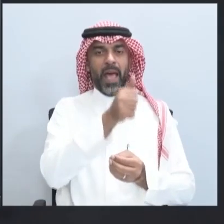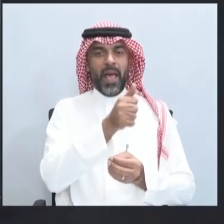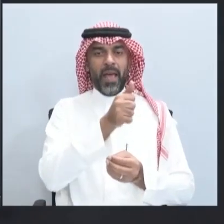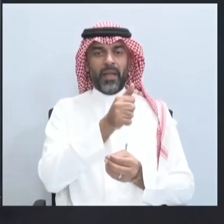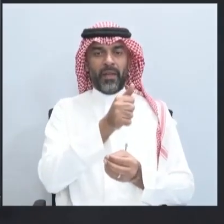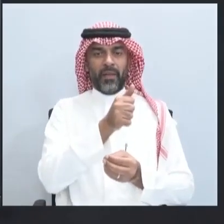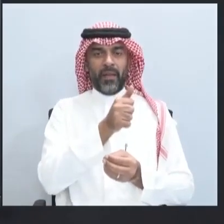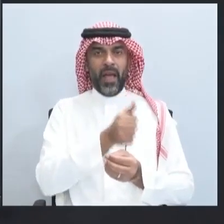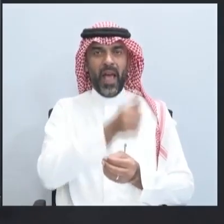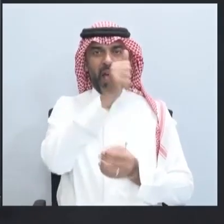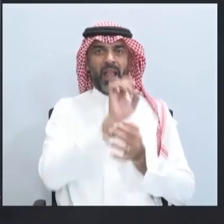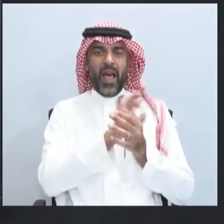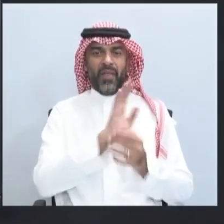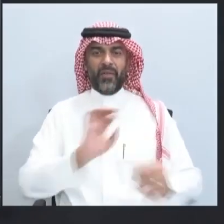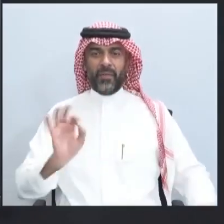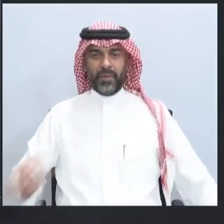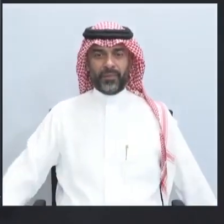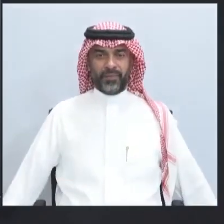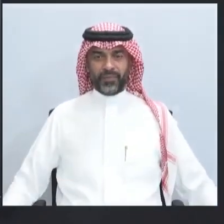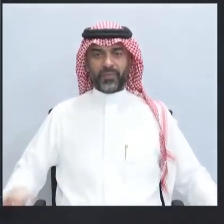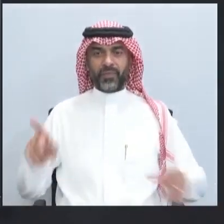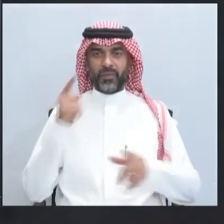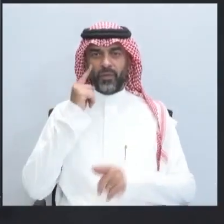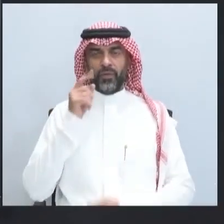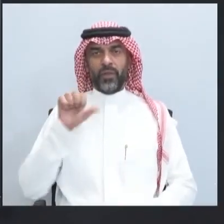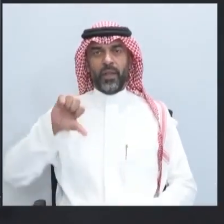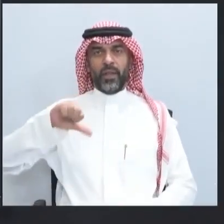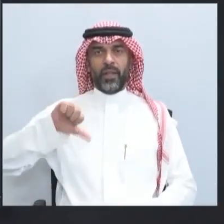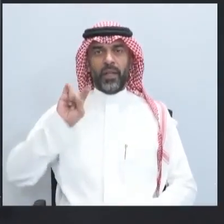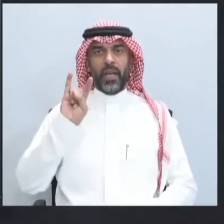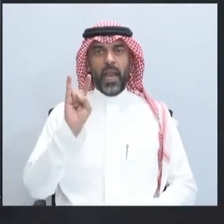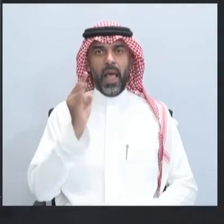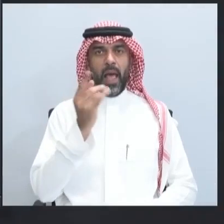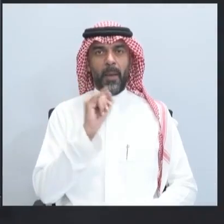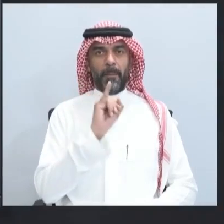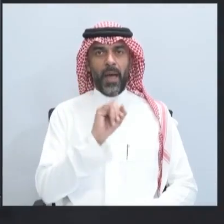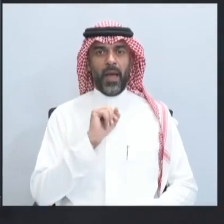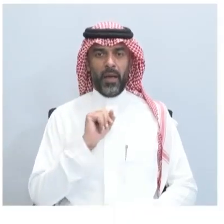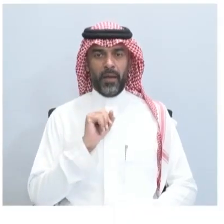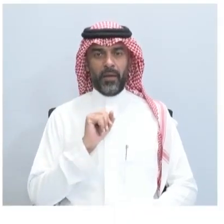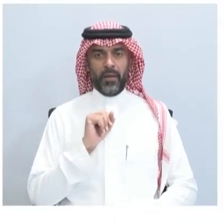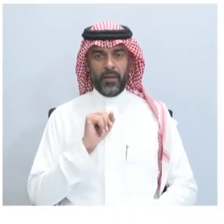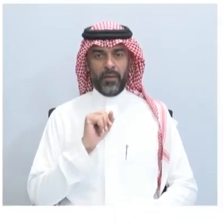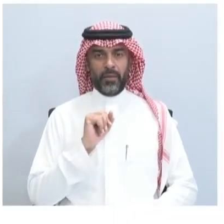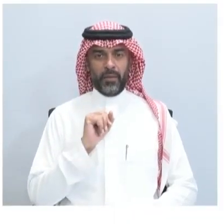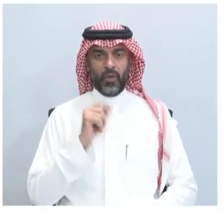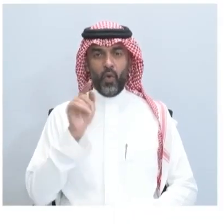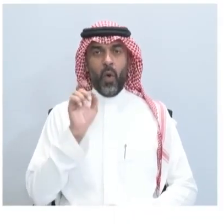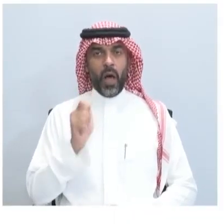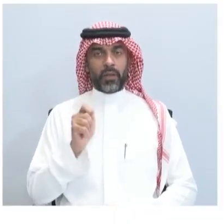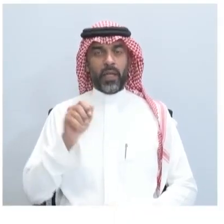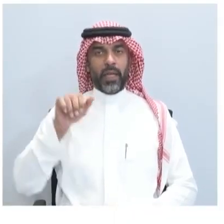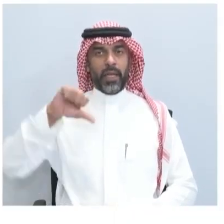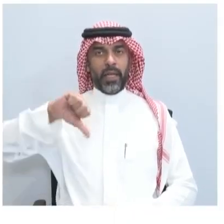هذا الامه الخلاف بيننا الى ما